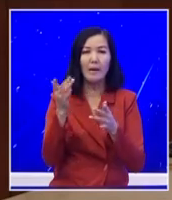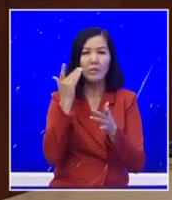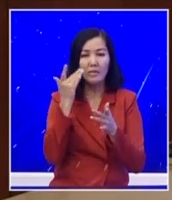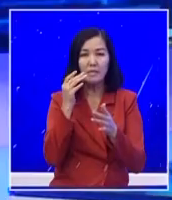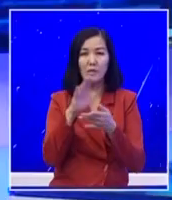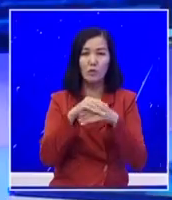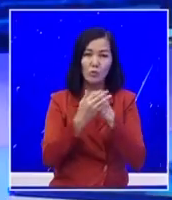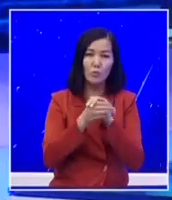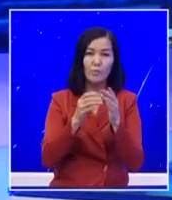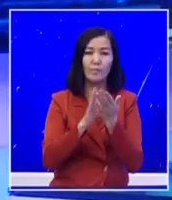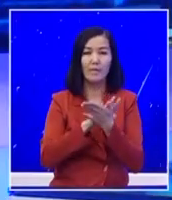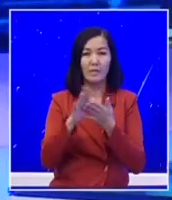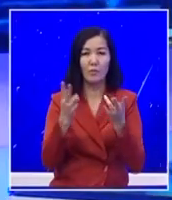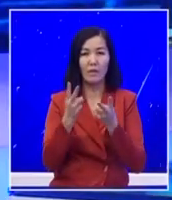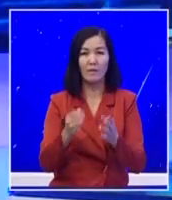шарт.